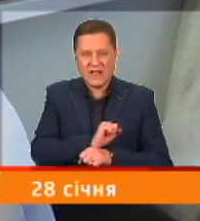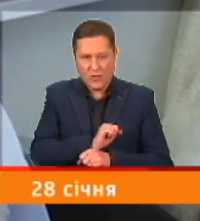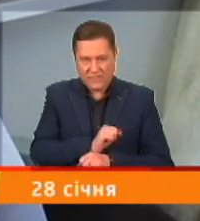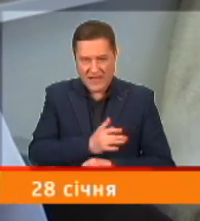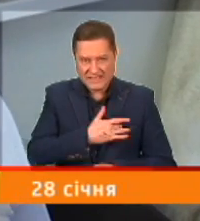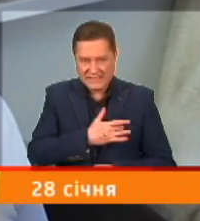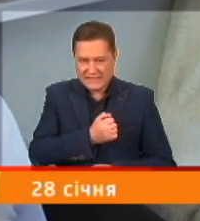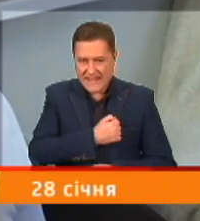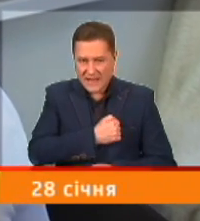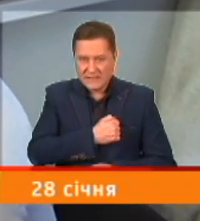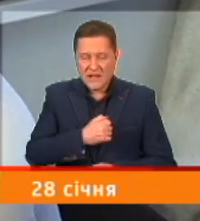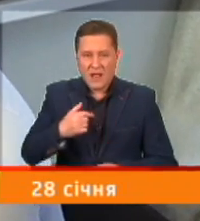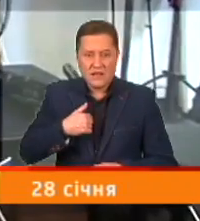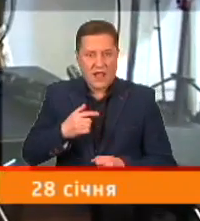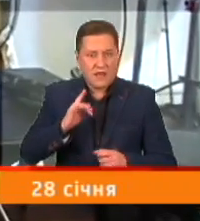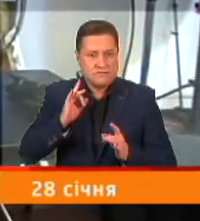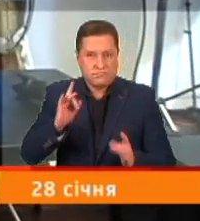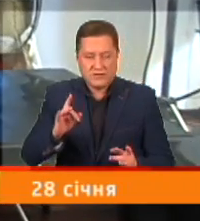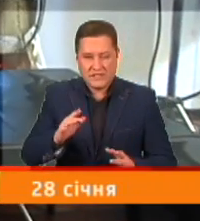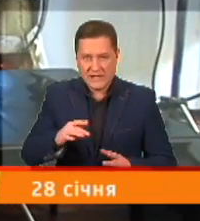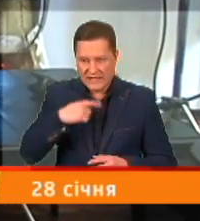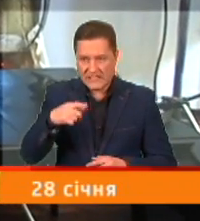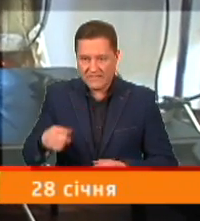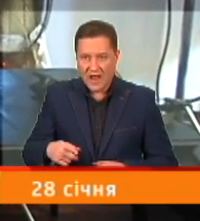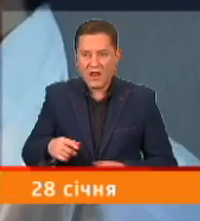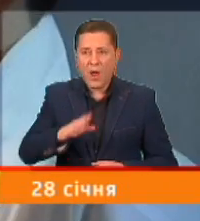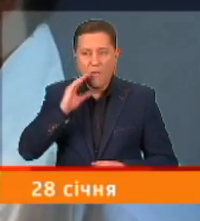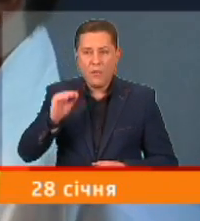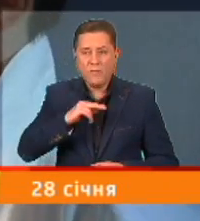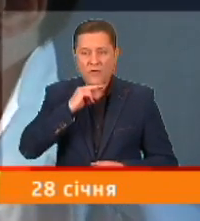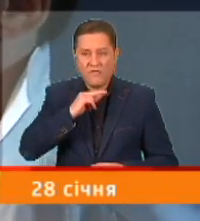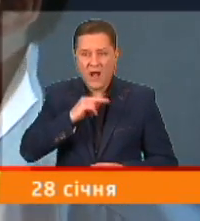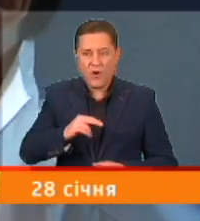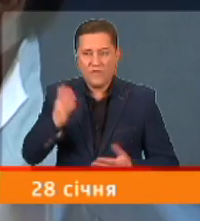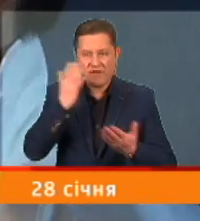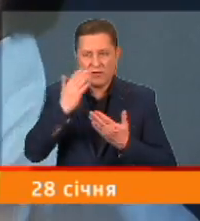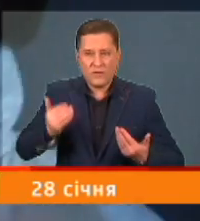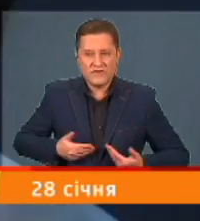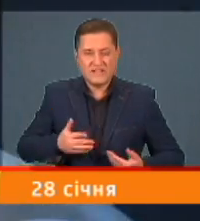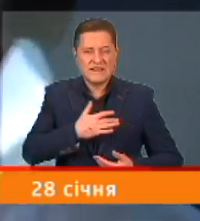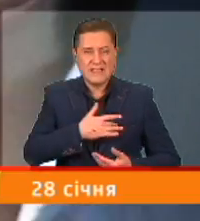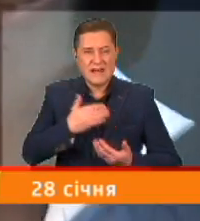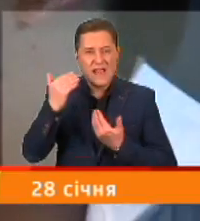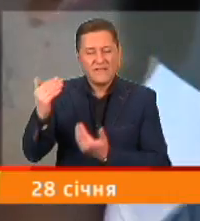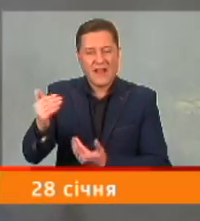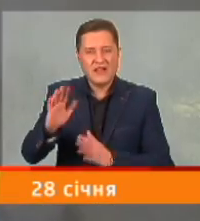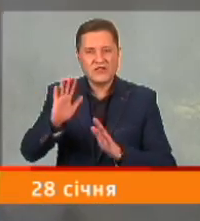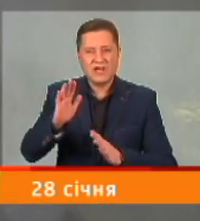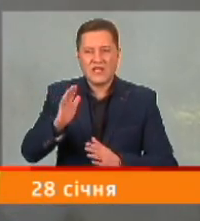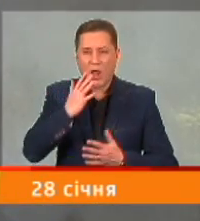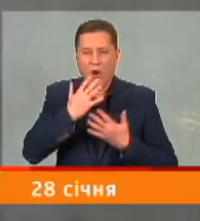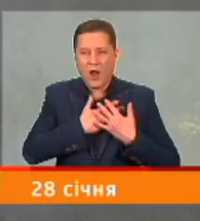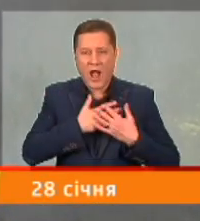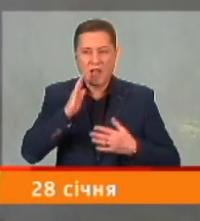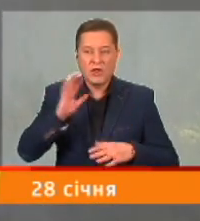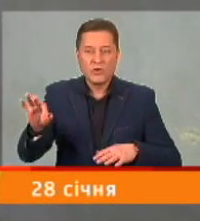прямо якийсь такий животний рик здавав. Попри увагу дам, у кіно і у житті серце Андрія належить лише коханій дружині.